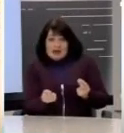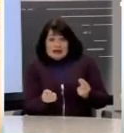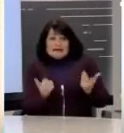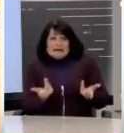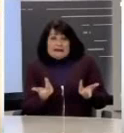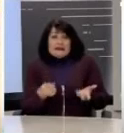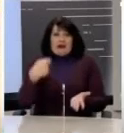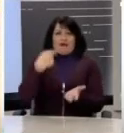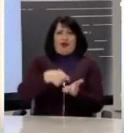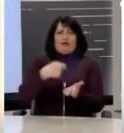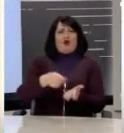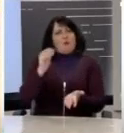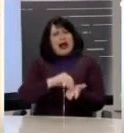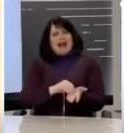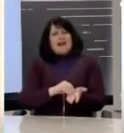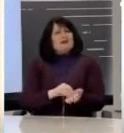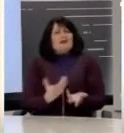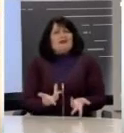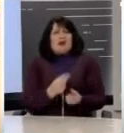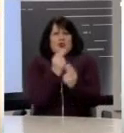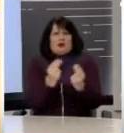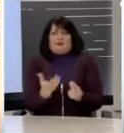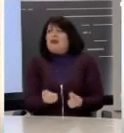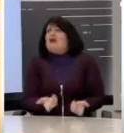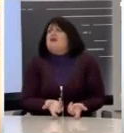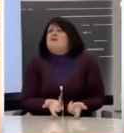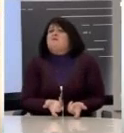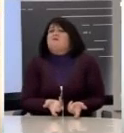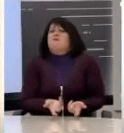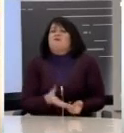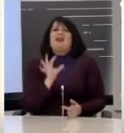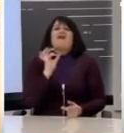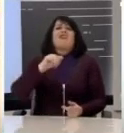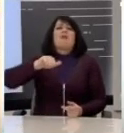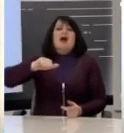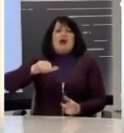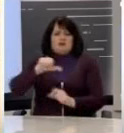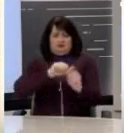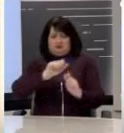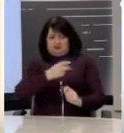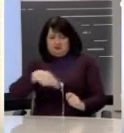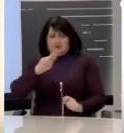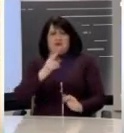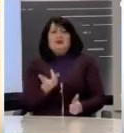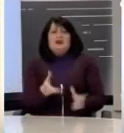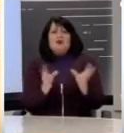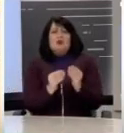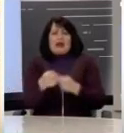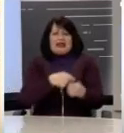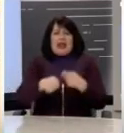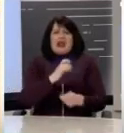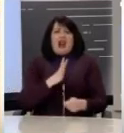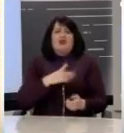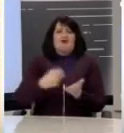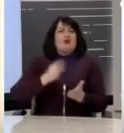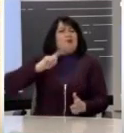νέο φορολογικό μέτρο, η αλλαγή ενός συντελεστή φόρου προστιθέμενης αξίας στην κατανάλωση και στη